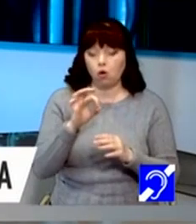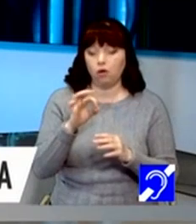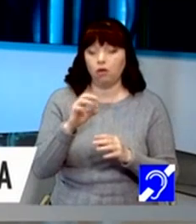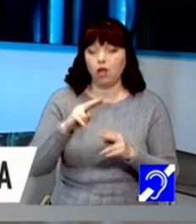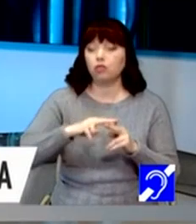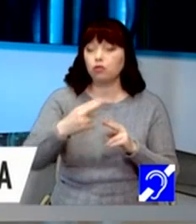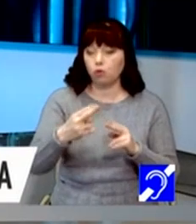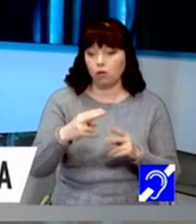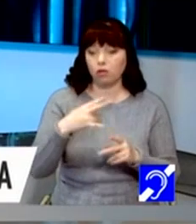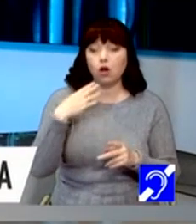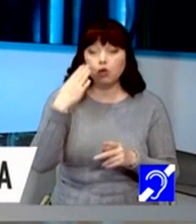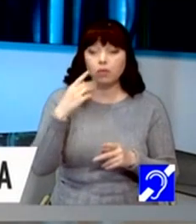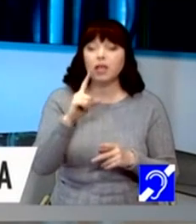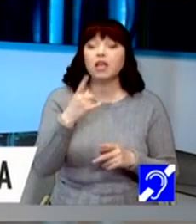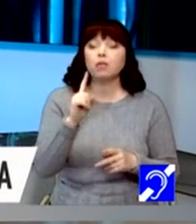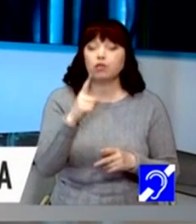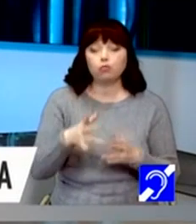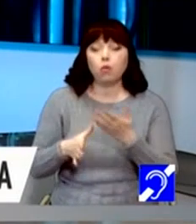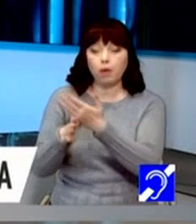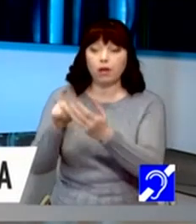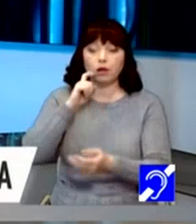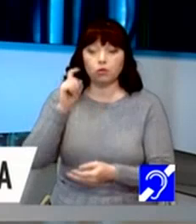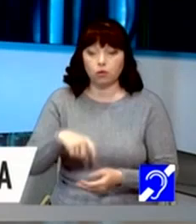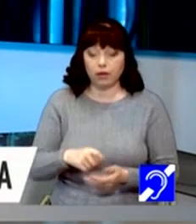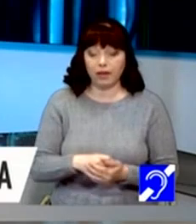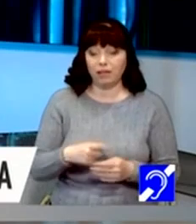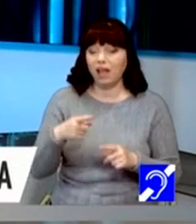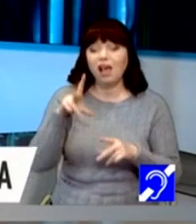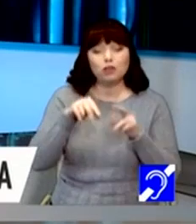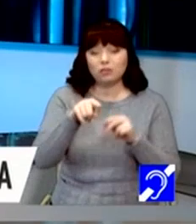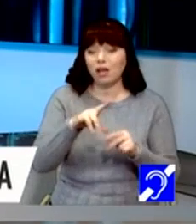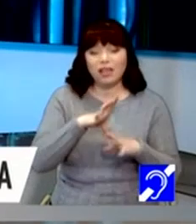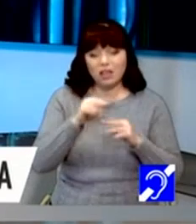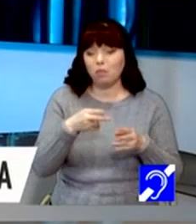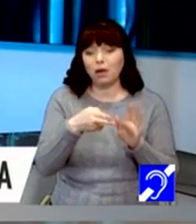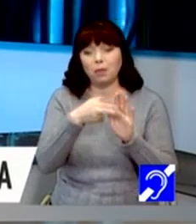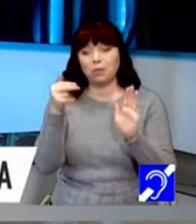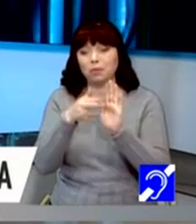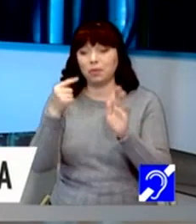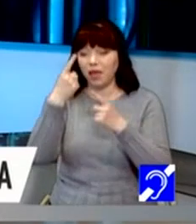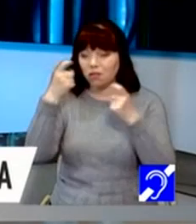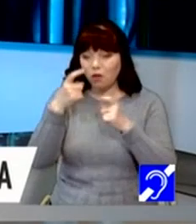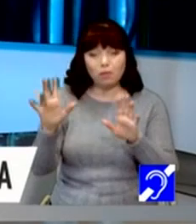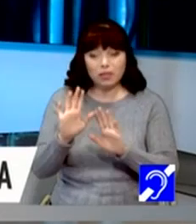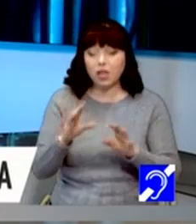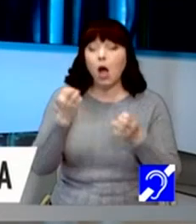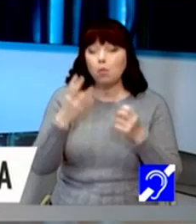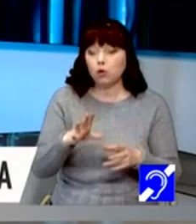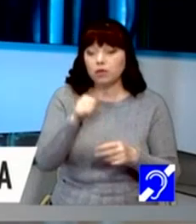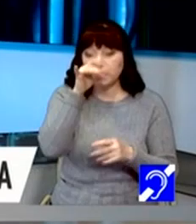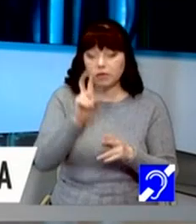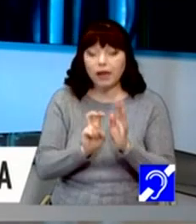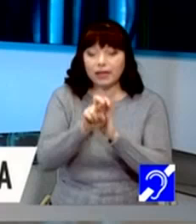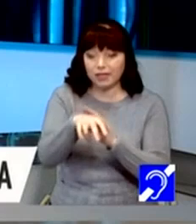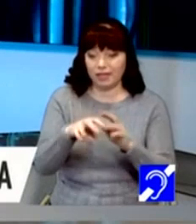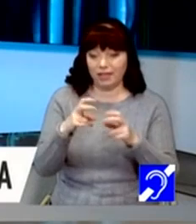de la București de ajuta Ucraina atacurile nu au vizat furtul de date și numai blocarea accesului la respectivele pagini de